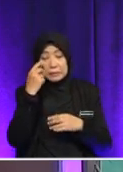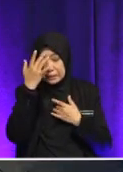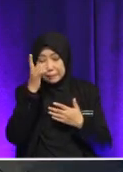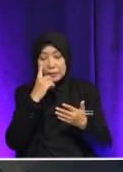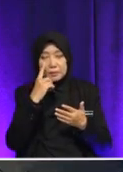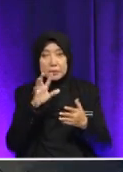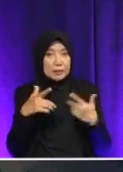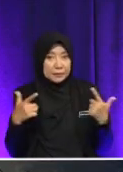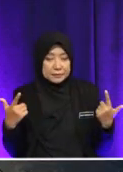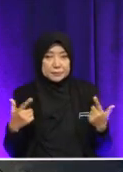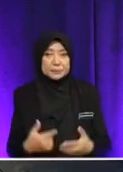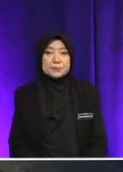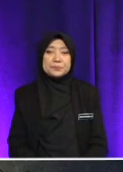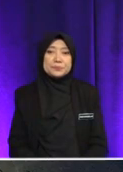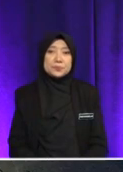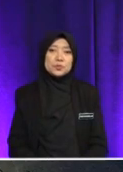nak bagi lagi